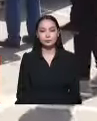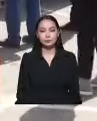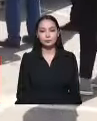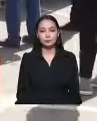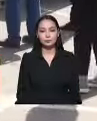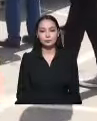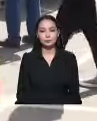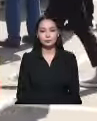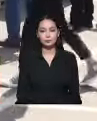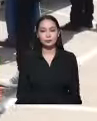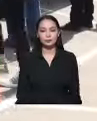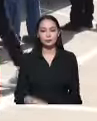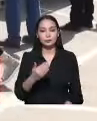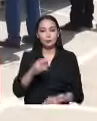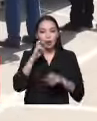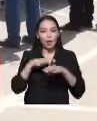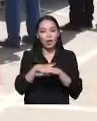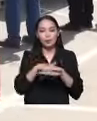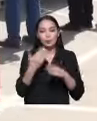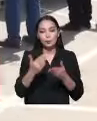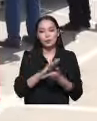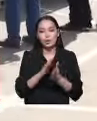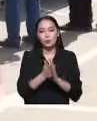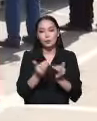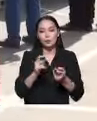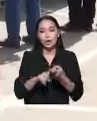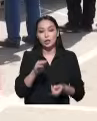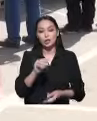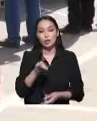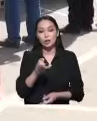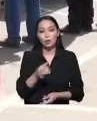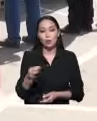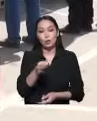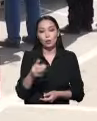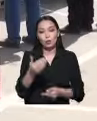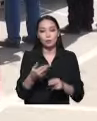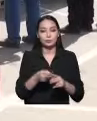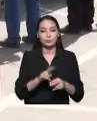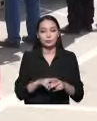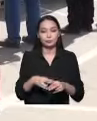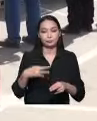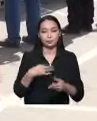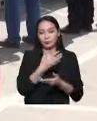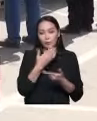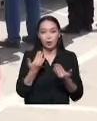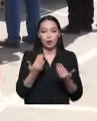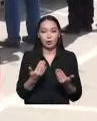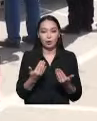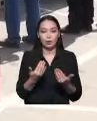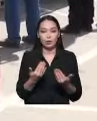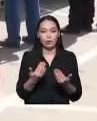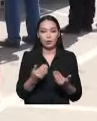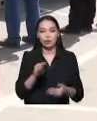Бүгін енді елімізде болып жатқан жағдайға байланысты Жетісу облысы қалыс қалып жатқан жоқ. Бүгінгі күнде